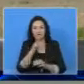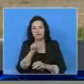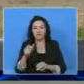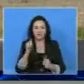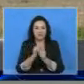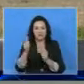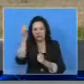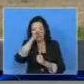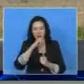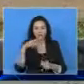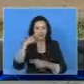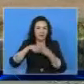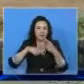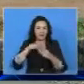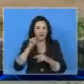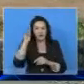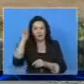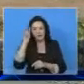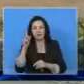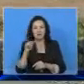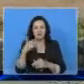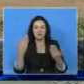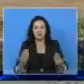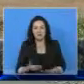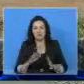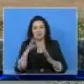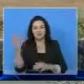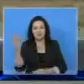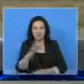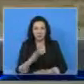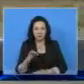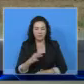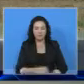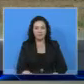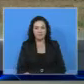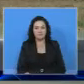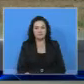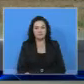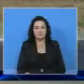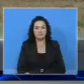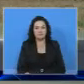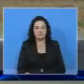ежегодно азы основа бизнеса постигают порядка 100 жителей района Николай сырба формандусмагамбетов телеканал Актобе